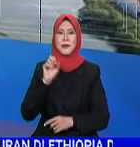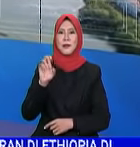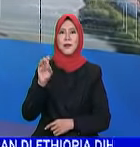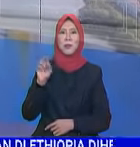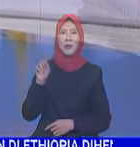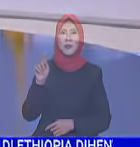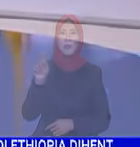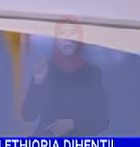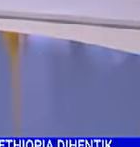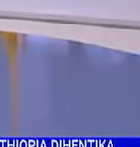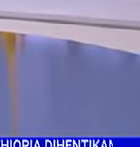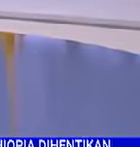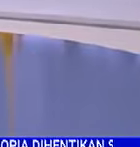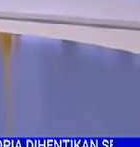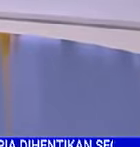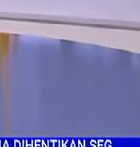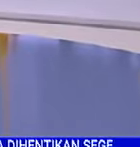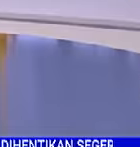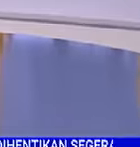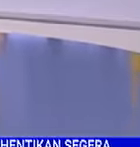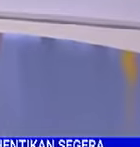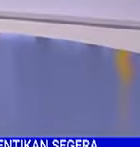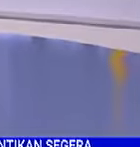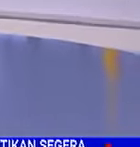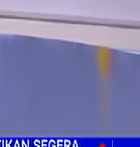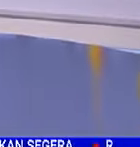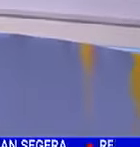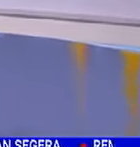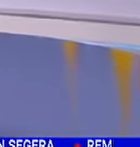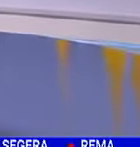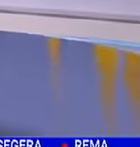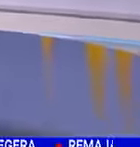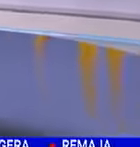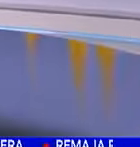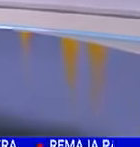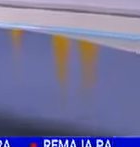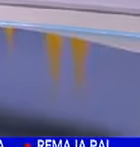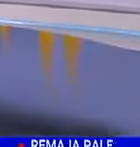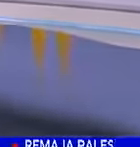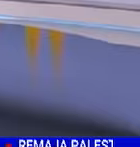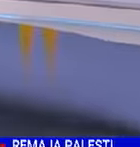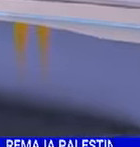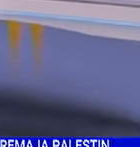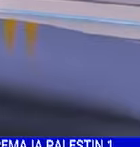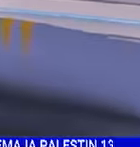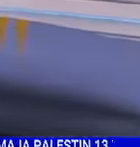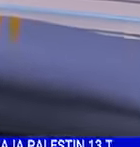Palawan. Utamakan kawalan kendiri, patuhi SOP. Kembali bersama Nurul di Angkasa Puri. Nurul, silakan. Terima